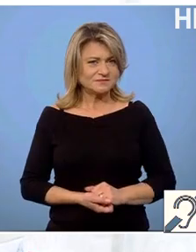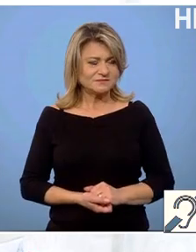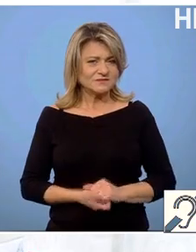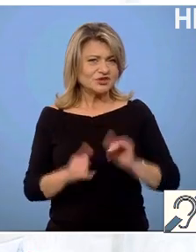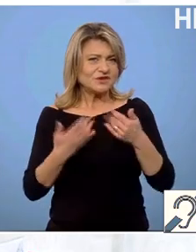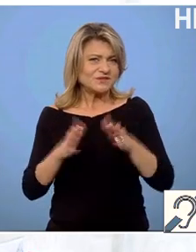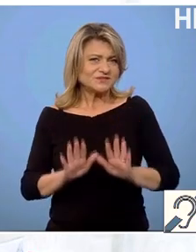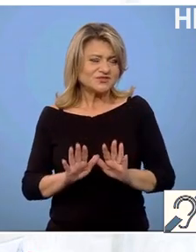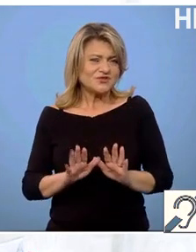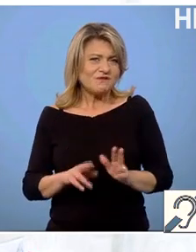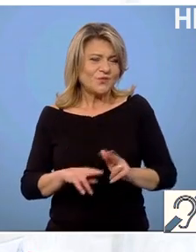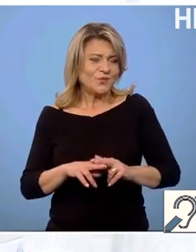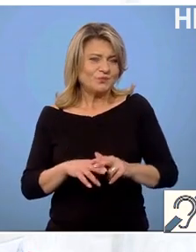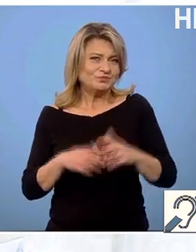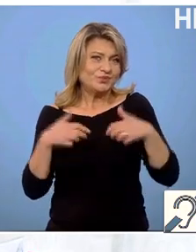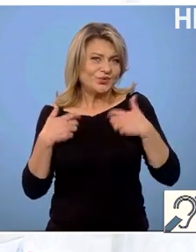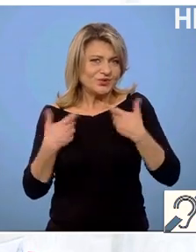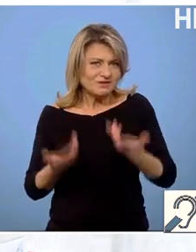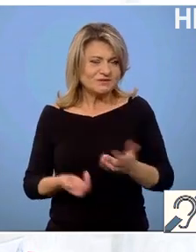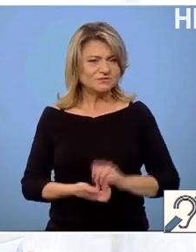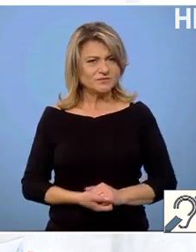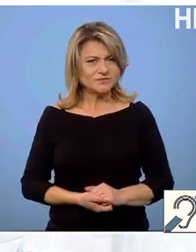Și a fost așa cu voie bună.